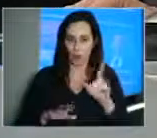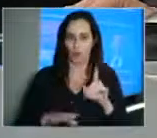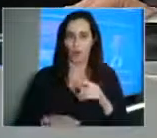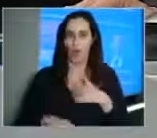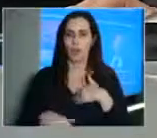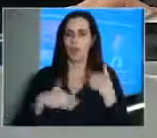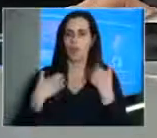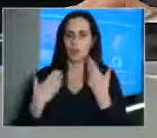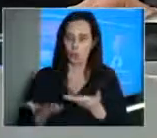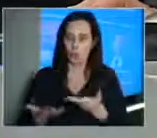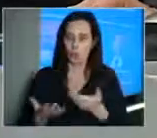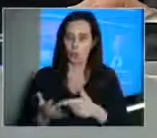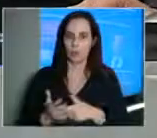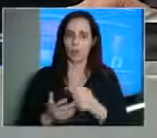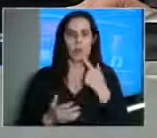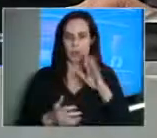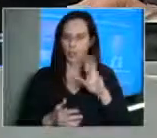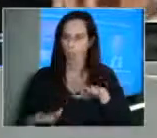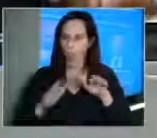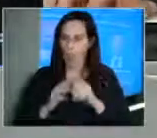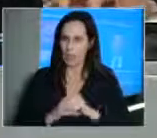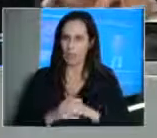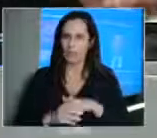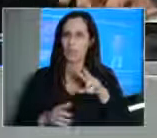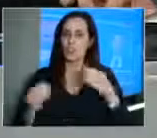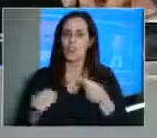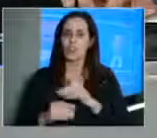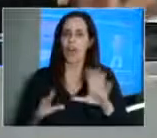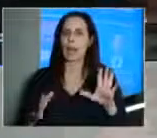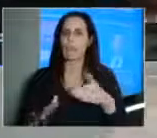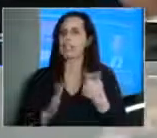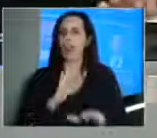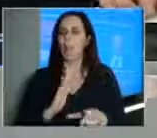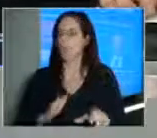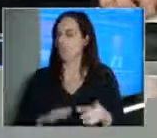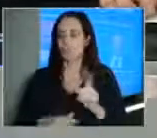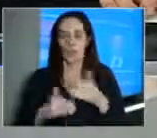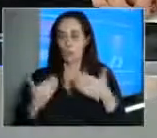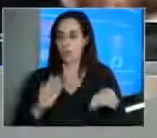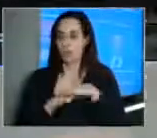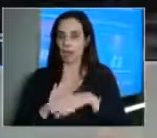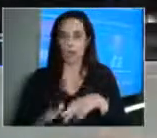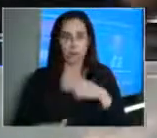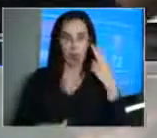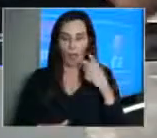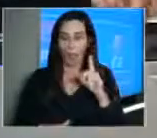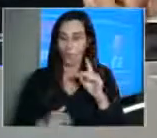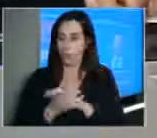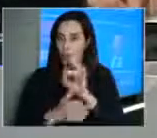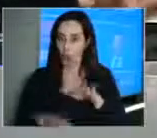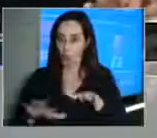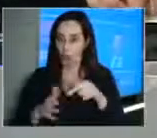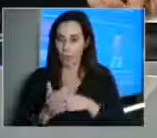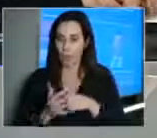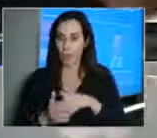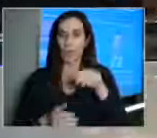אני נותן פה הנחות, בסדר, נניח ויש קואליציה, יש דברים שאין עליהם מכילה, אתה לא יכול לקדם חקיקה גאה, אבל כשחברך